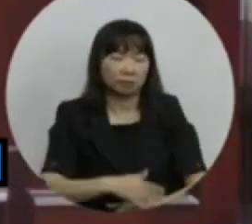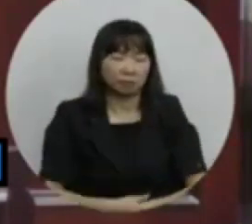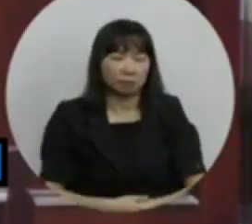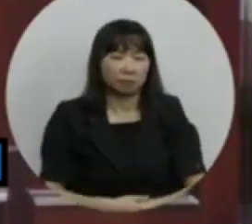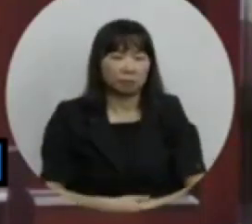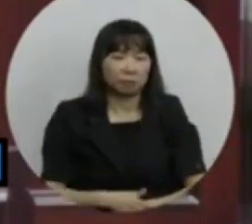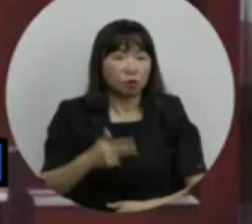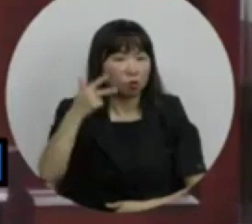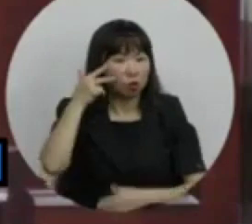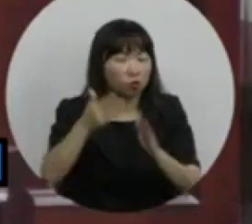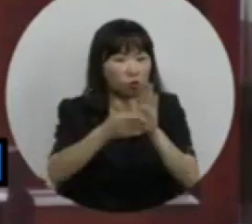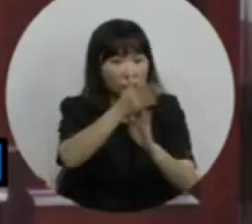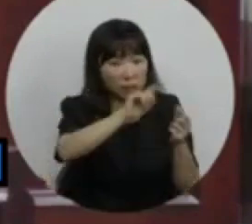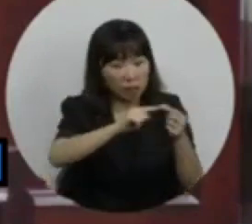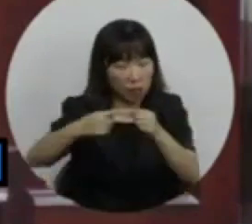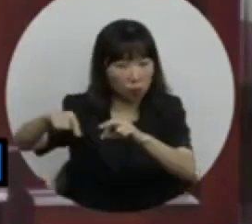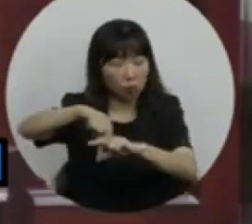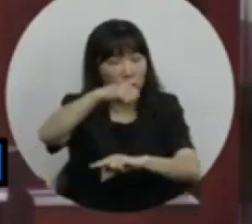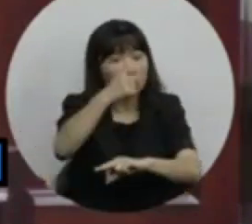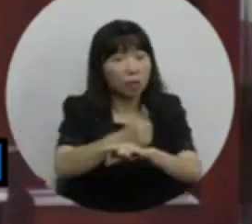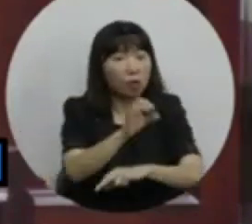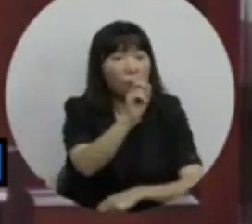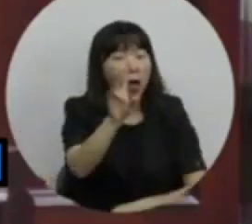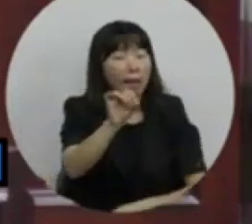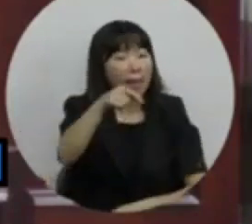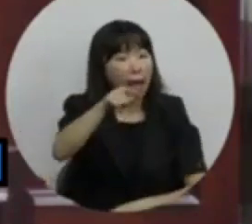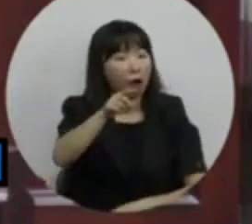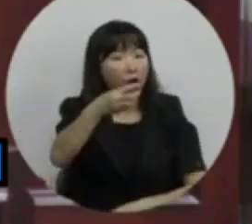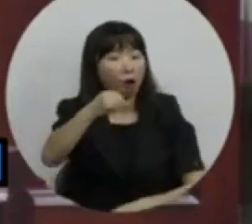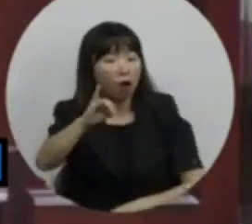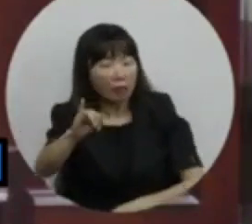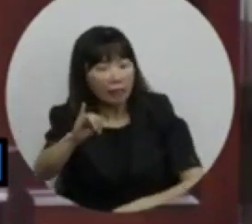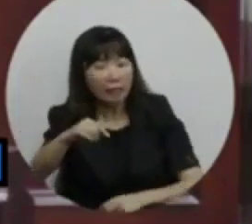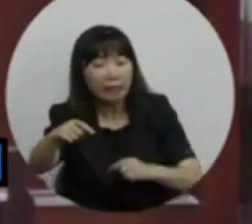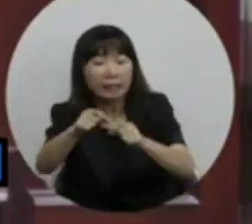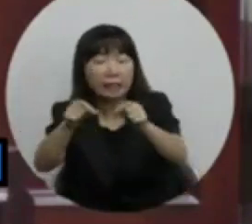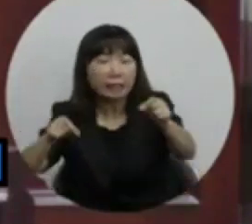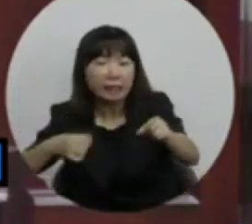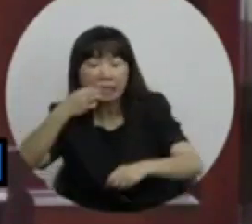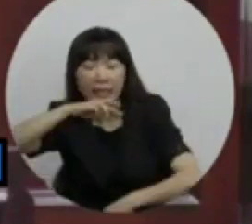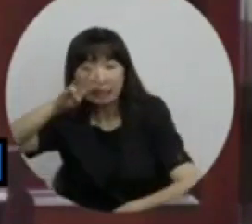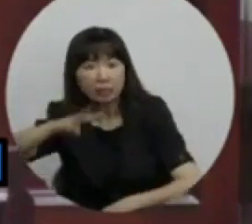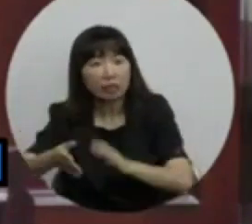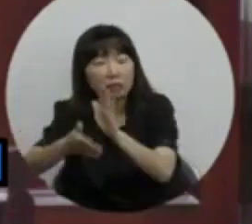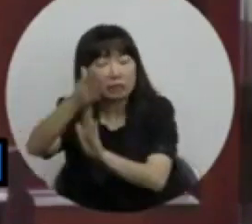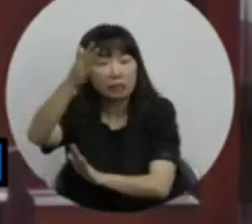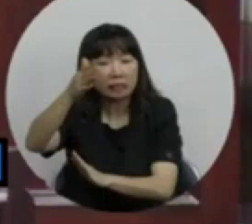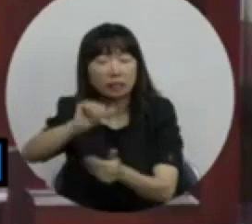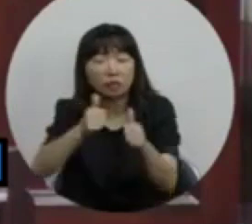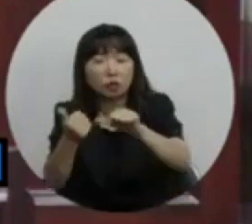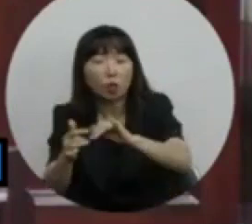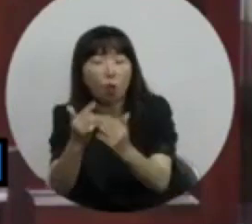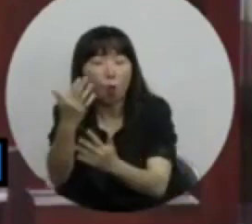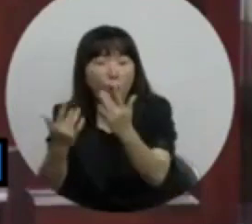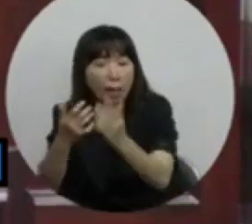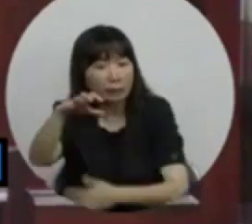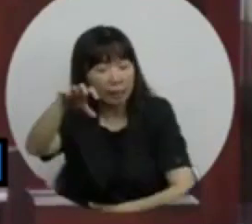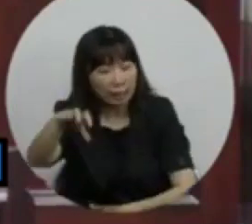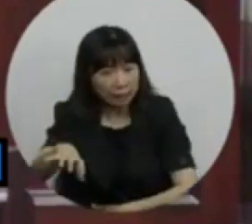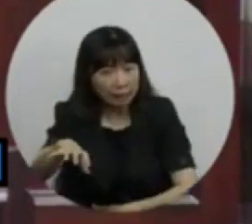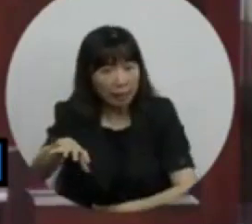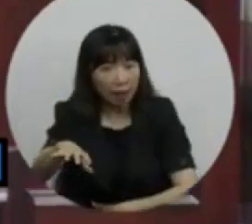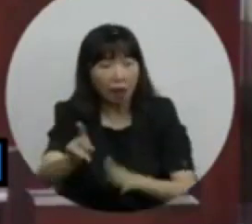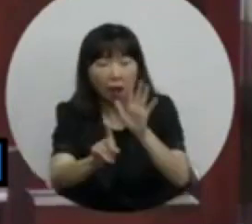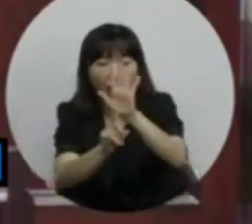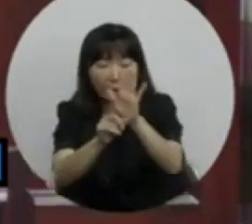여주시 세종대왕면 양거리 매월이 인접지역에 이천시가 화장장 건립 계획을 발표하면서